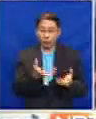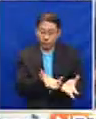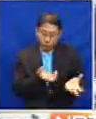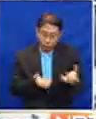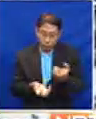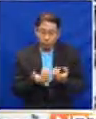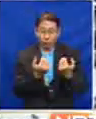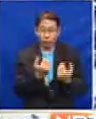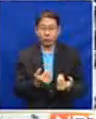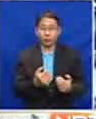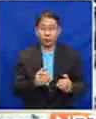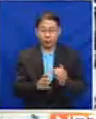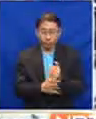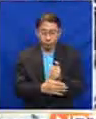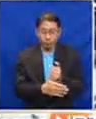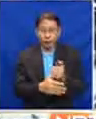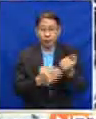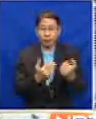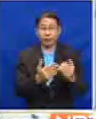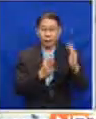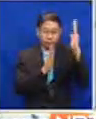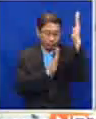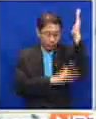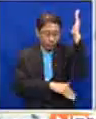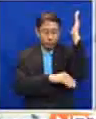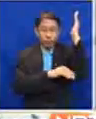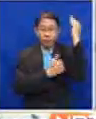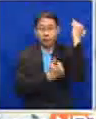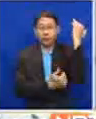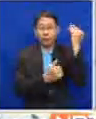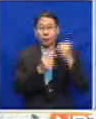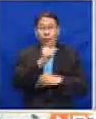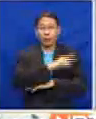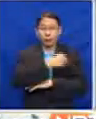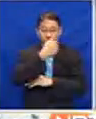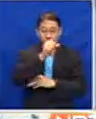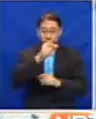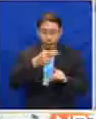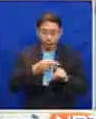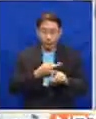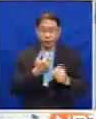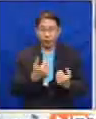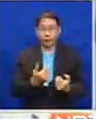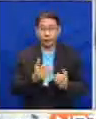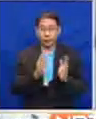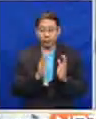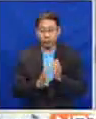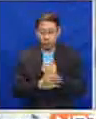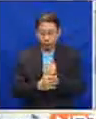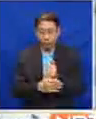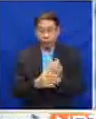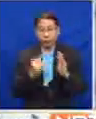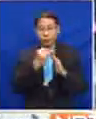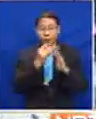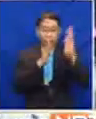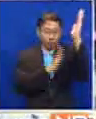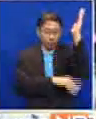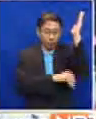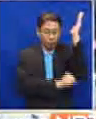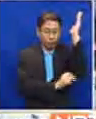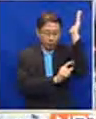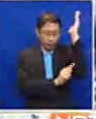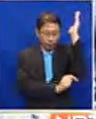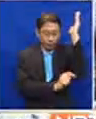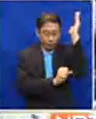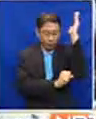ถอนพงพาในลุ่มน้ำทะเลสาบสงขลาภายในวันที่ 10กันยายนนี้ค่ะชาวประมงพงพาในจังหวัดสงขลาตรังและ